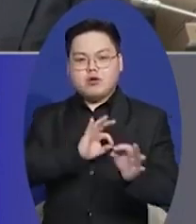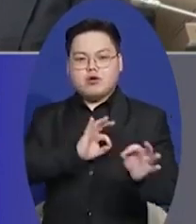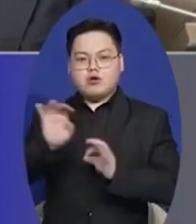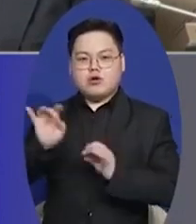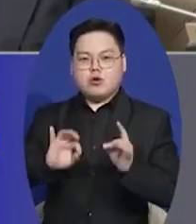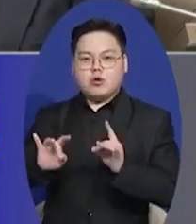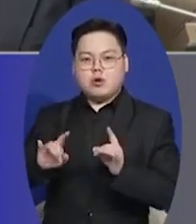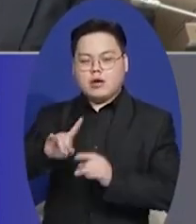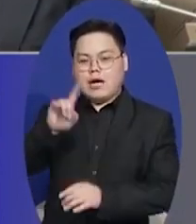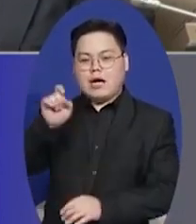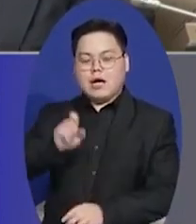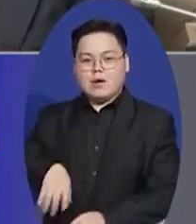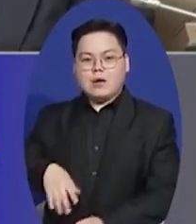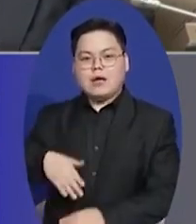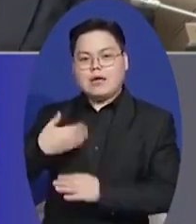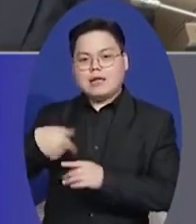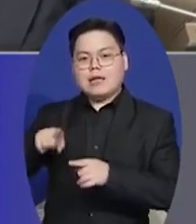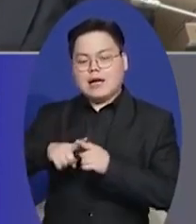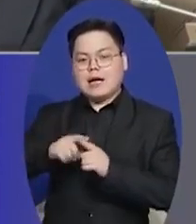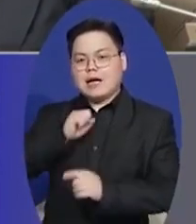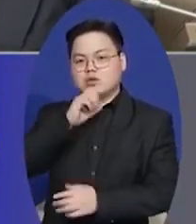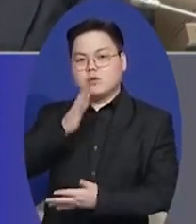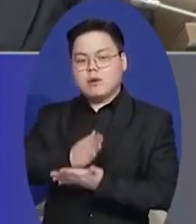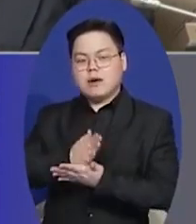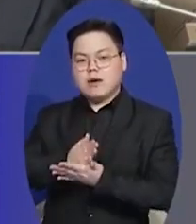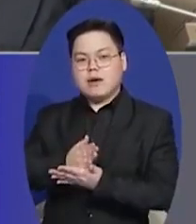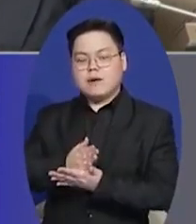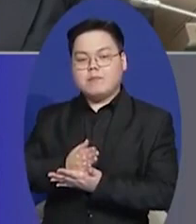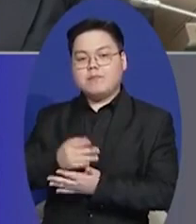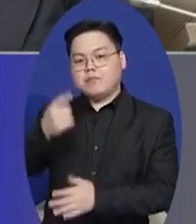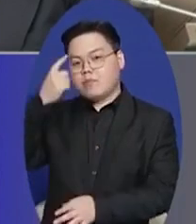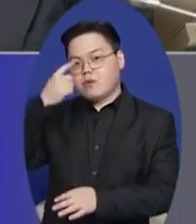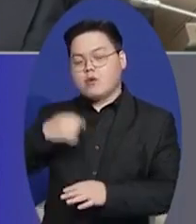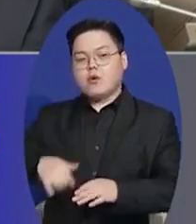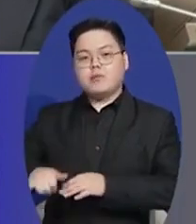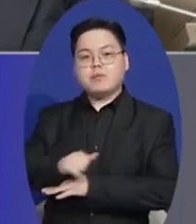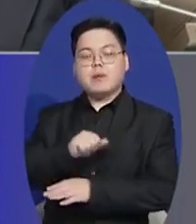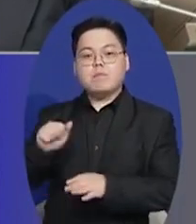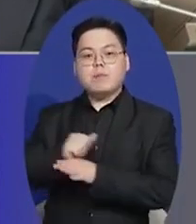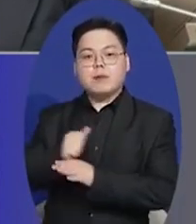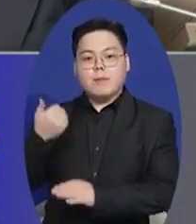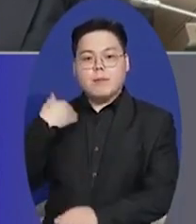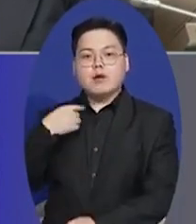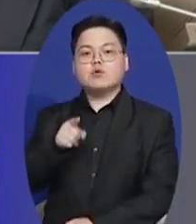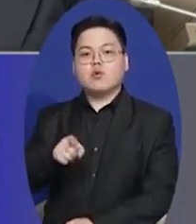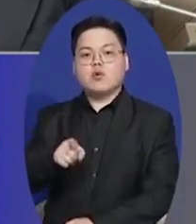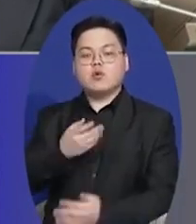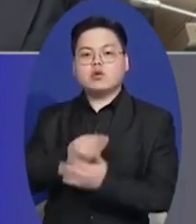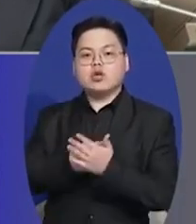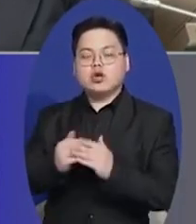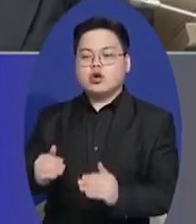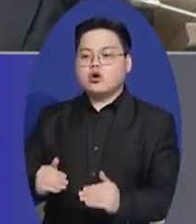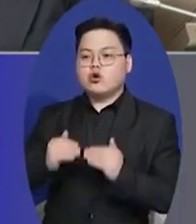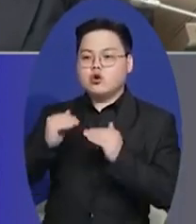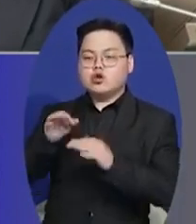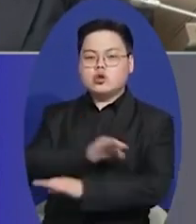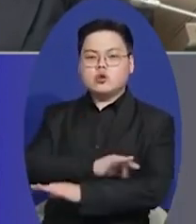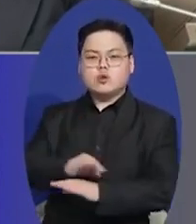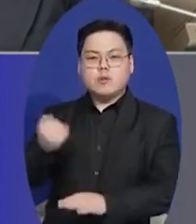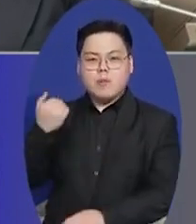бас үргэлжлүүлж асуугдна. Тэгэхээр ер нь Монгол ус бэлэн байсан юм уу? Хөгжлийн төсөл байсан